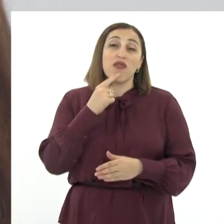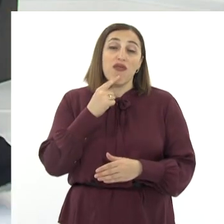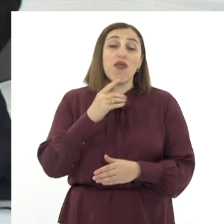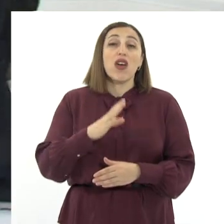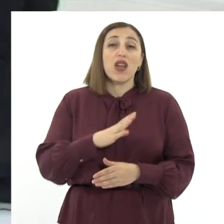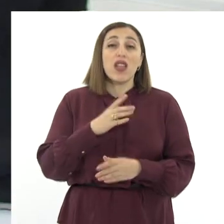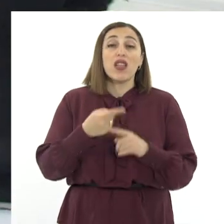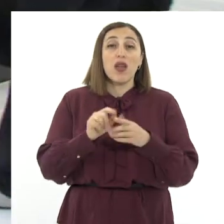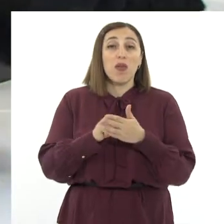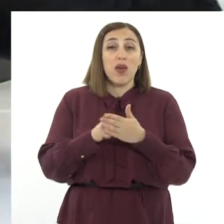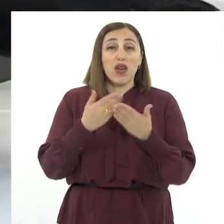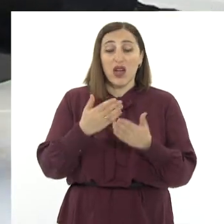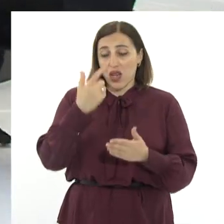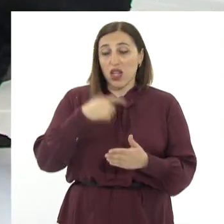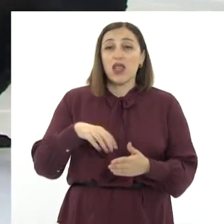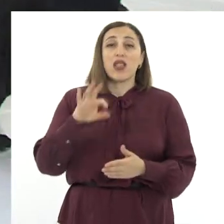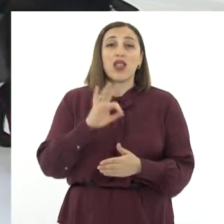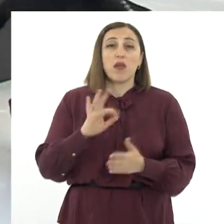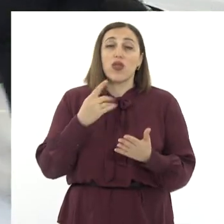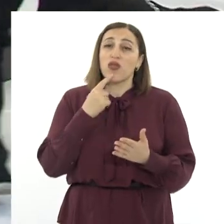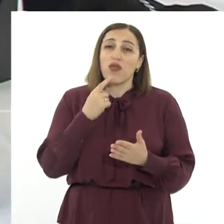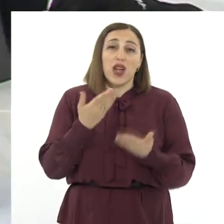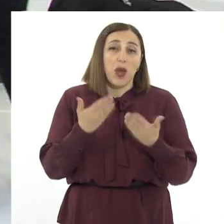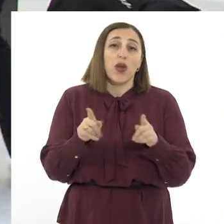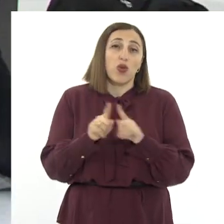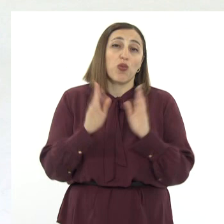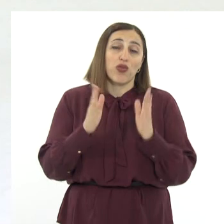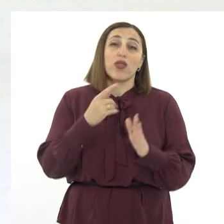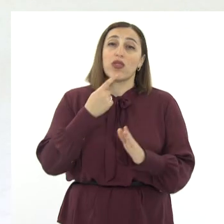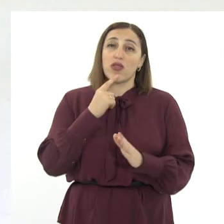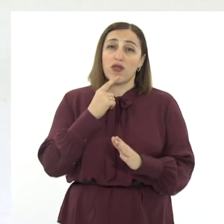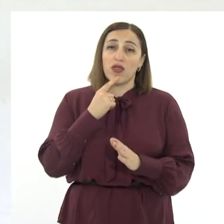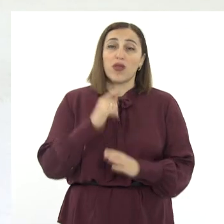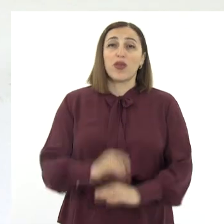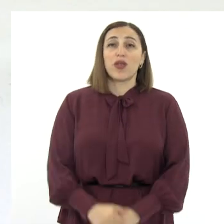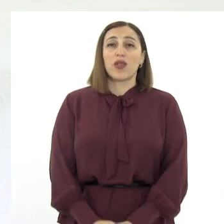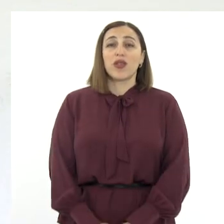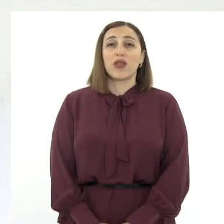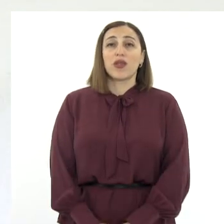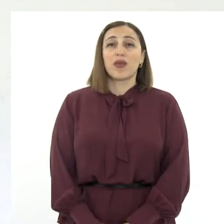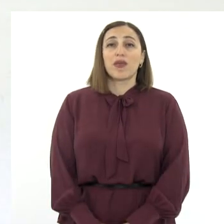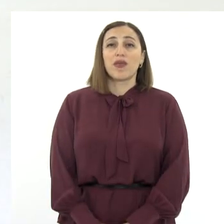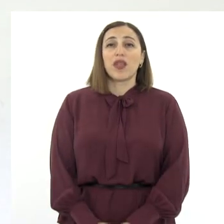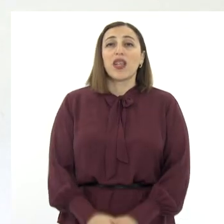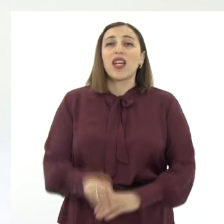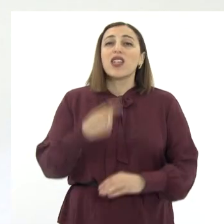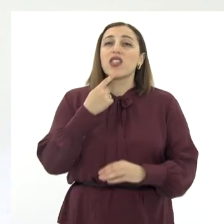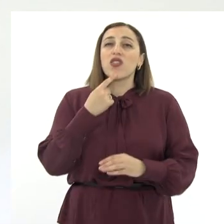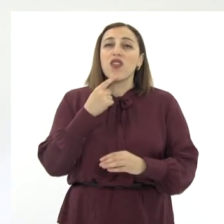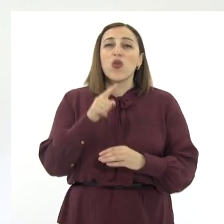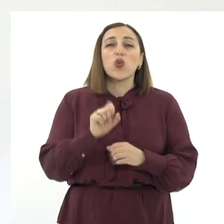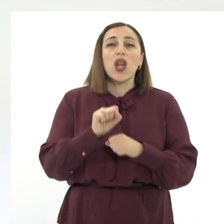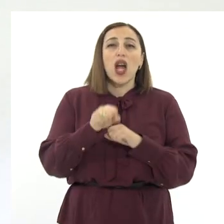ապրել, որի հետ կապված իմ համար շատ դժվար է եղել եւ հիմա էլ դժվար է։ Իսկ ինչ վերաբերում է